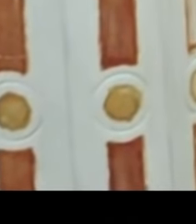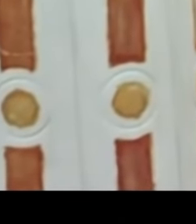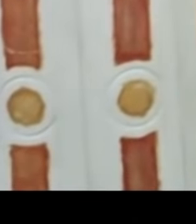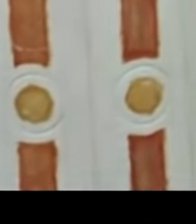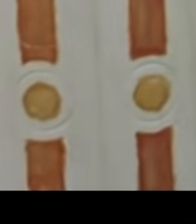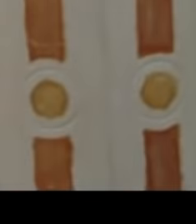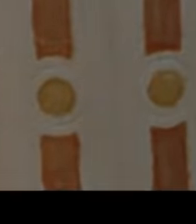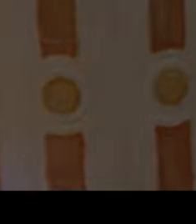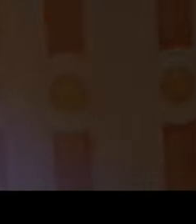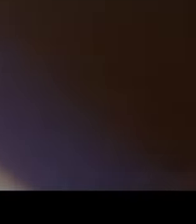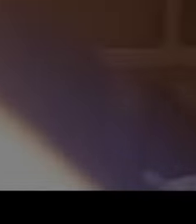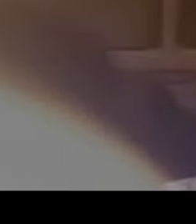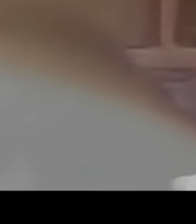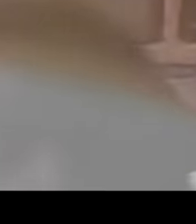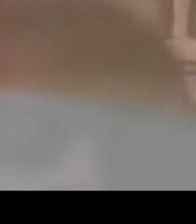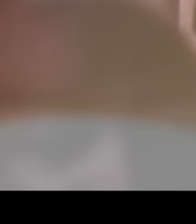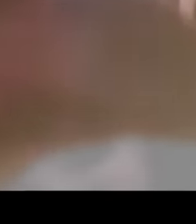سامع